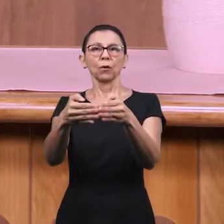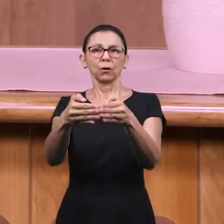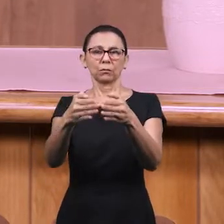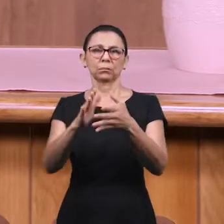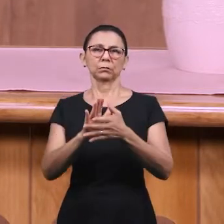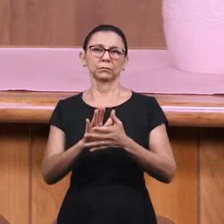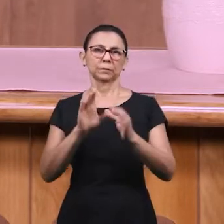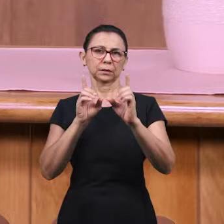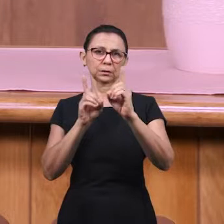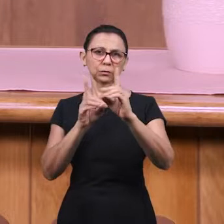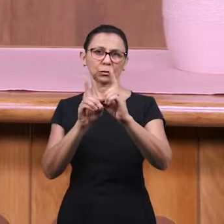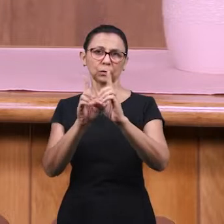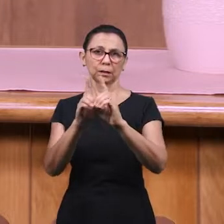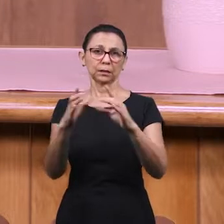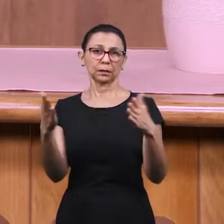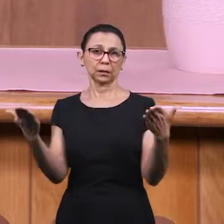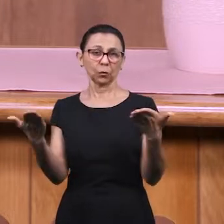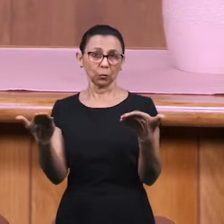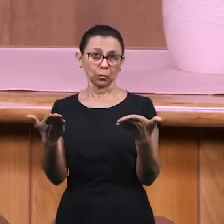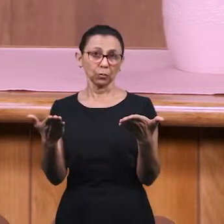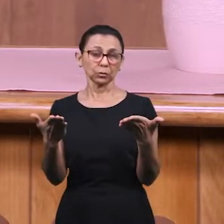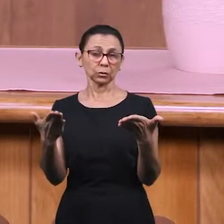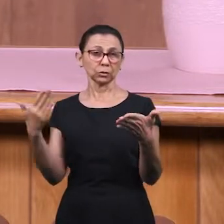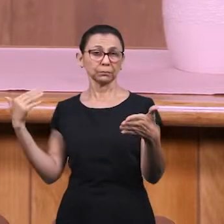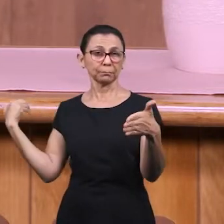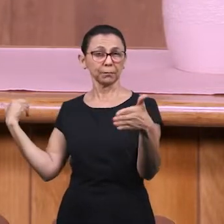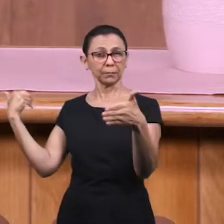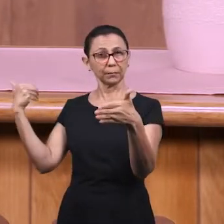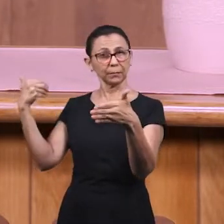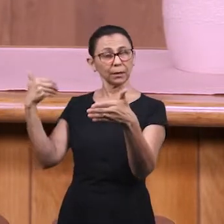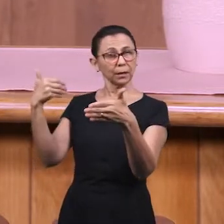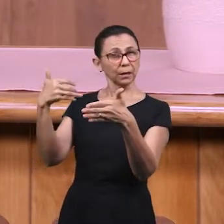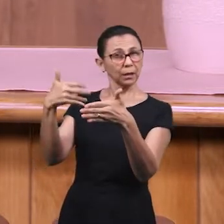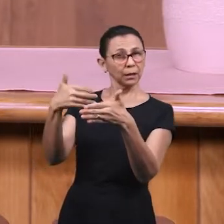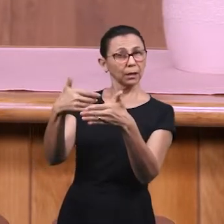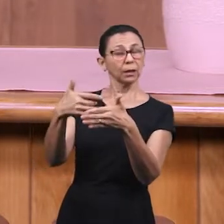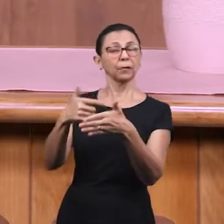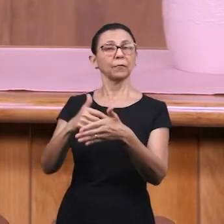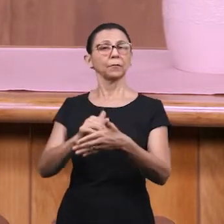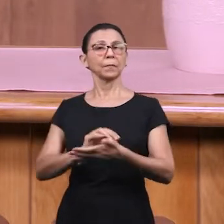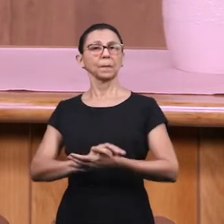отсчета, наш север в доктрине,